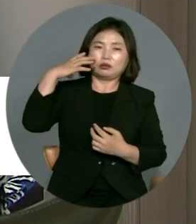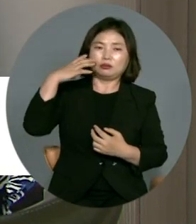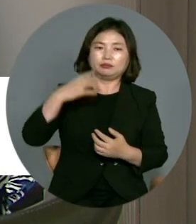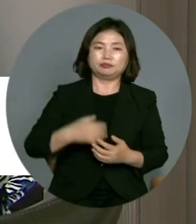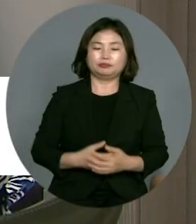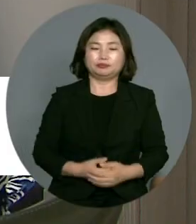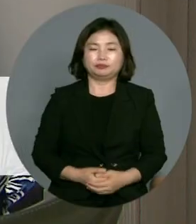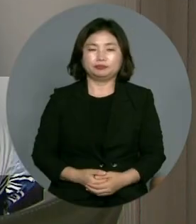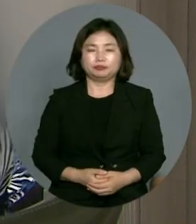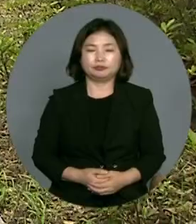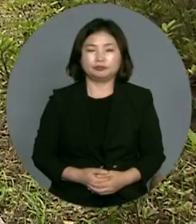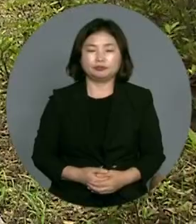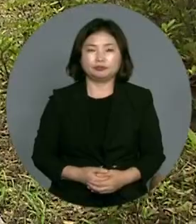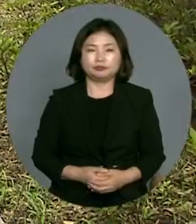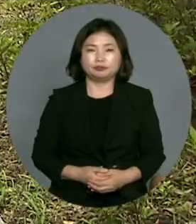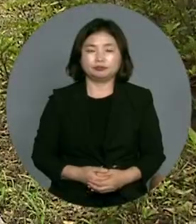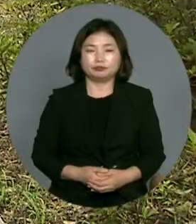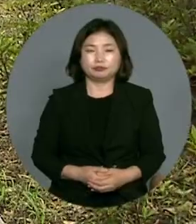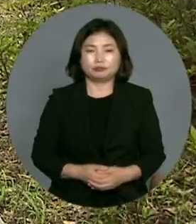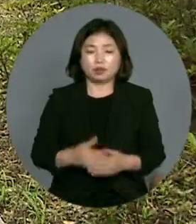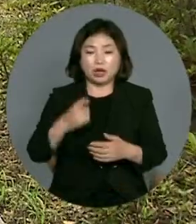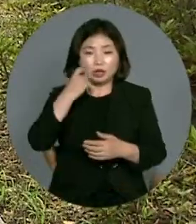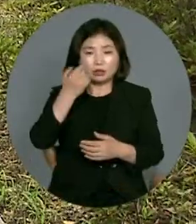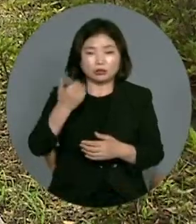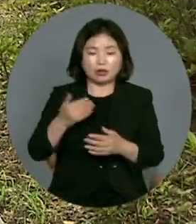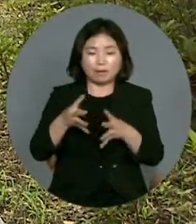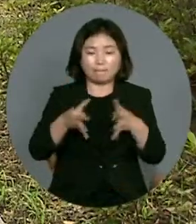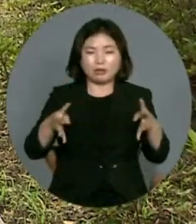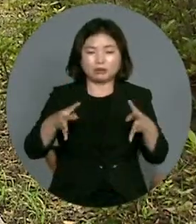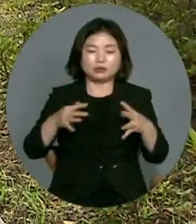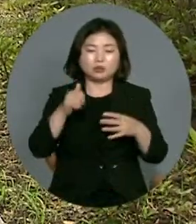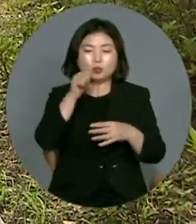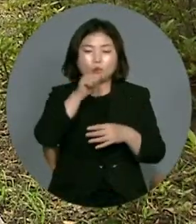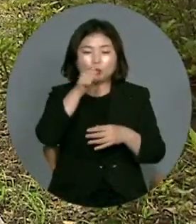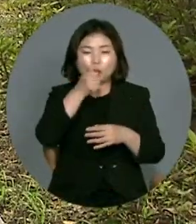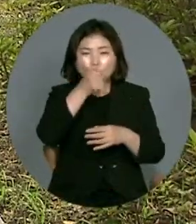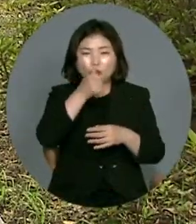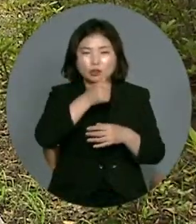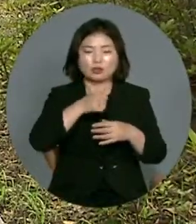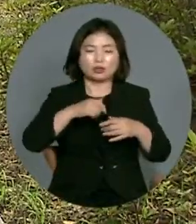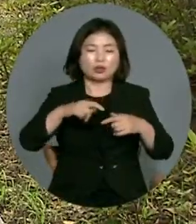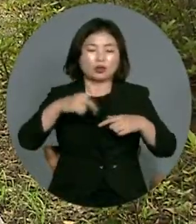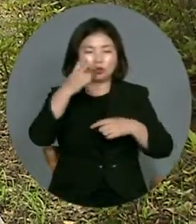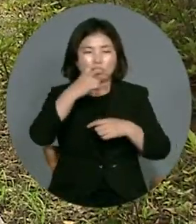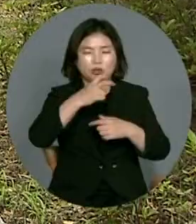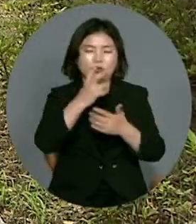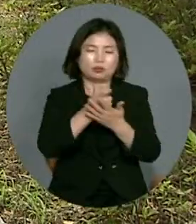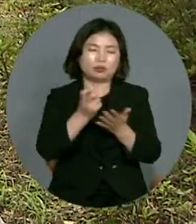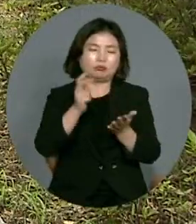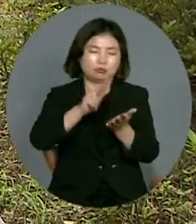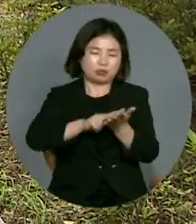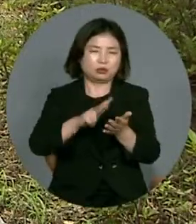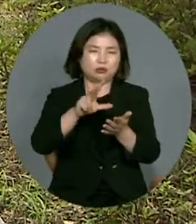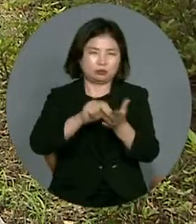증명을 보내고. 한 달 전 아파트 내 길고양이 관리 규정이 생기면서 벌어진